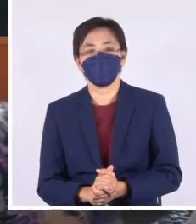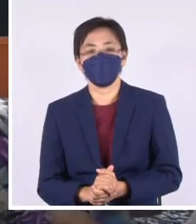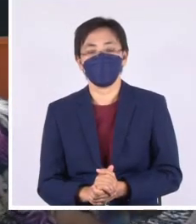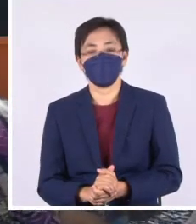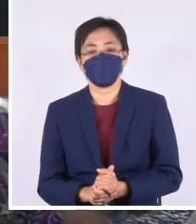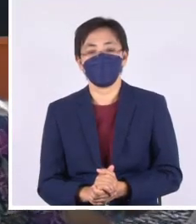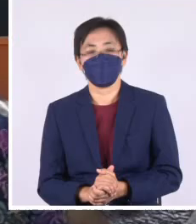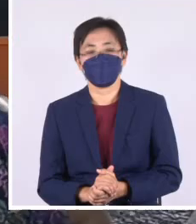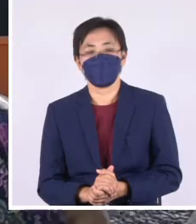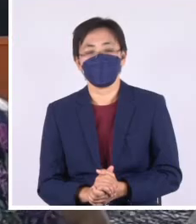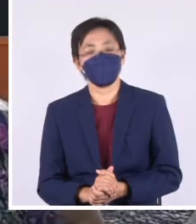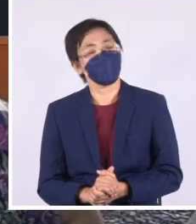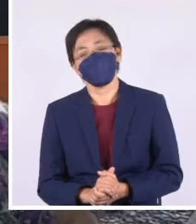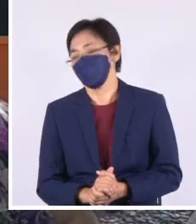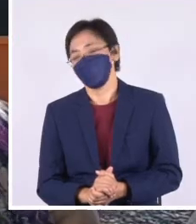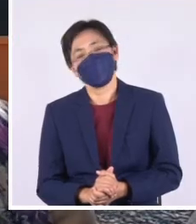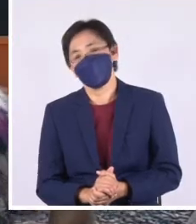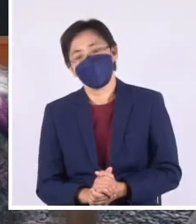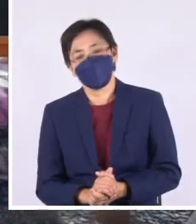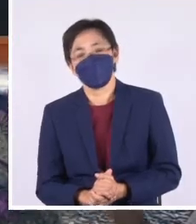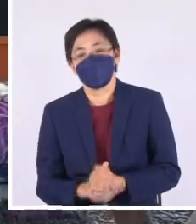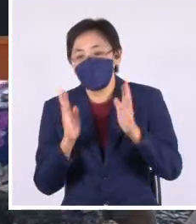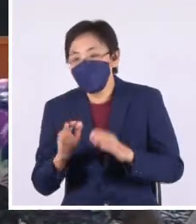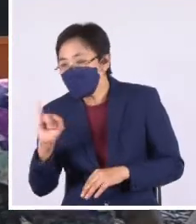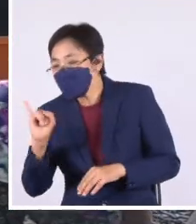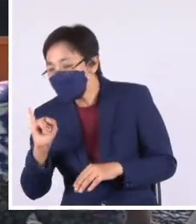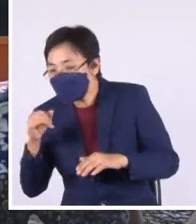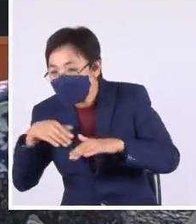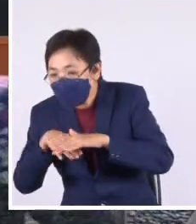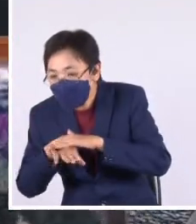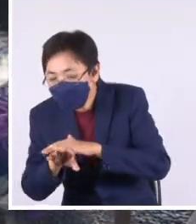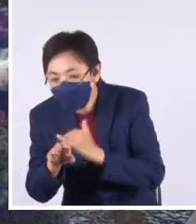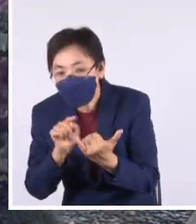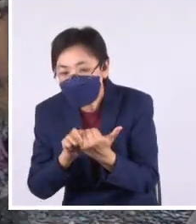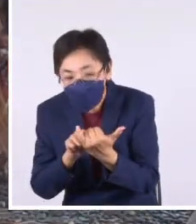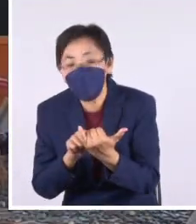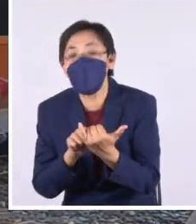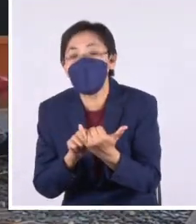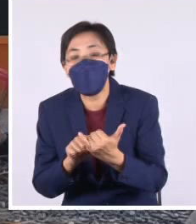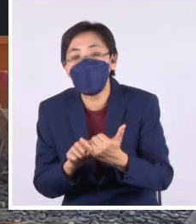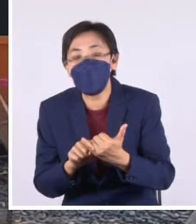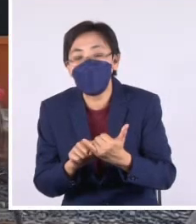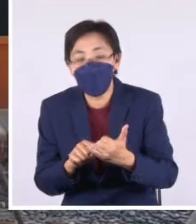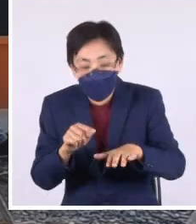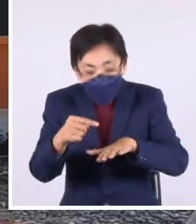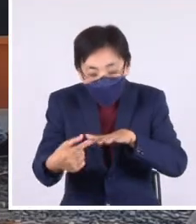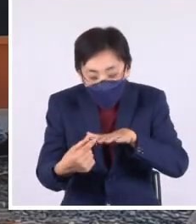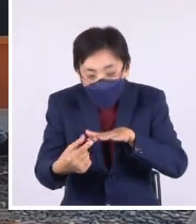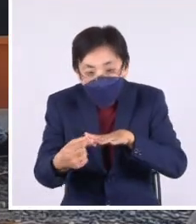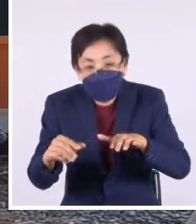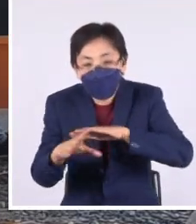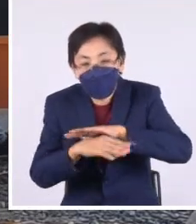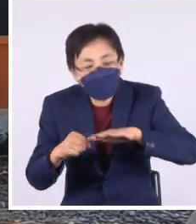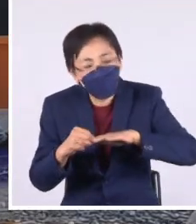ซึ่งการกระทำแบบนี้ไม่สมควรนะคะที่จะให้ใครนะครับมากระทำกับสรีระหลวงปู่อย่างนี้นะครับเพราะว่าหล